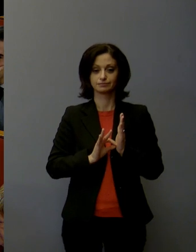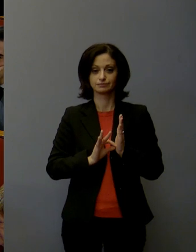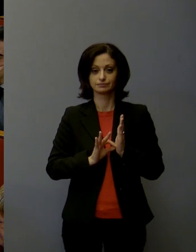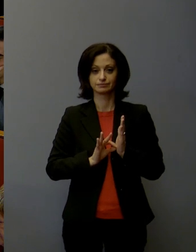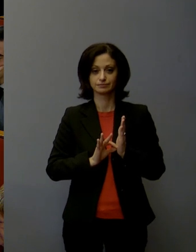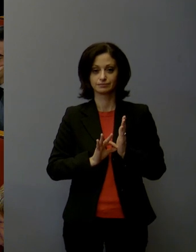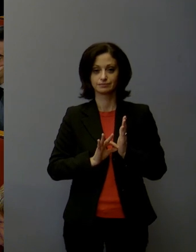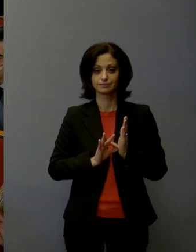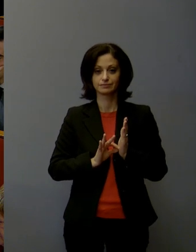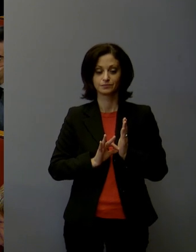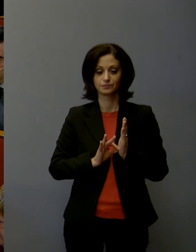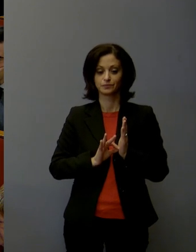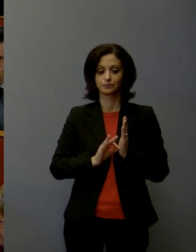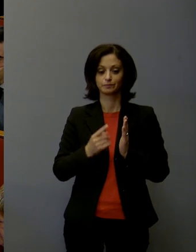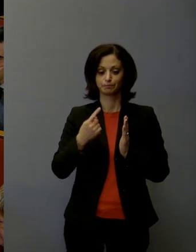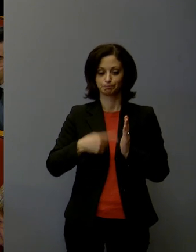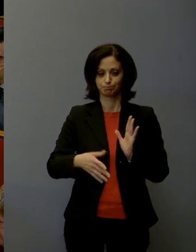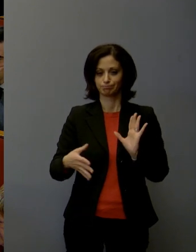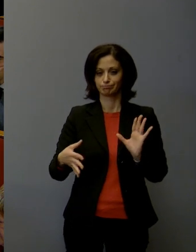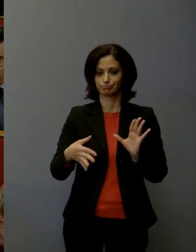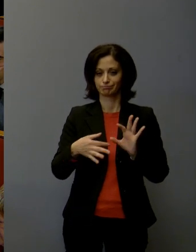ed è quello relativo al